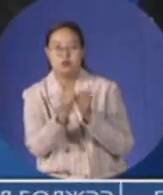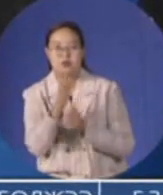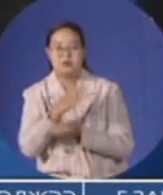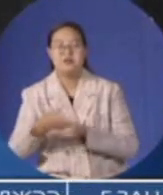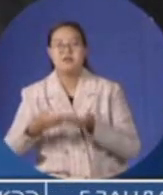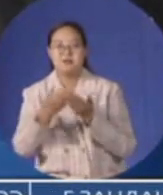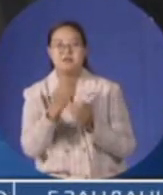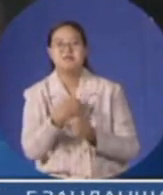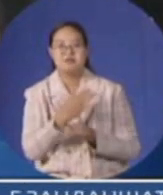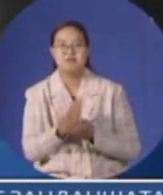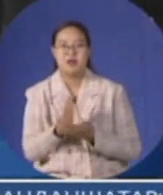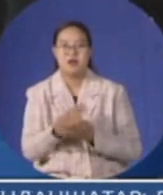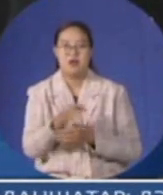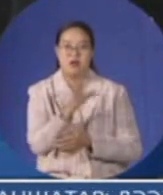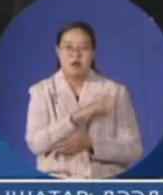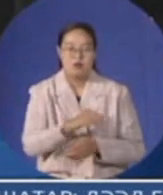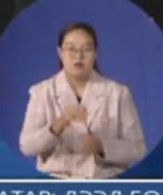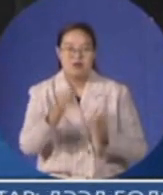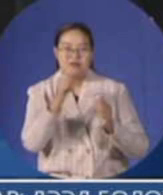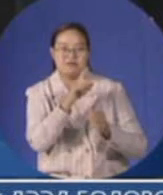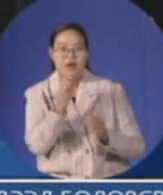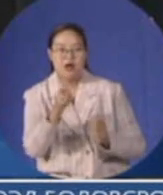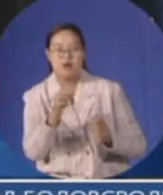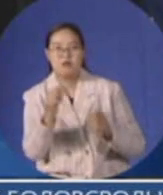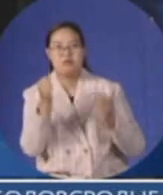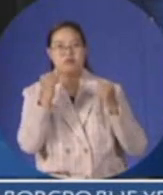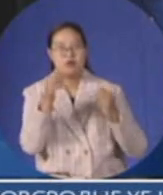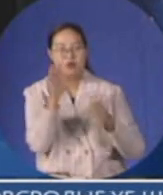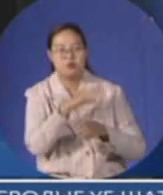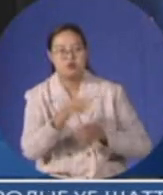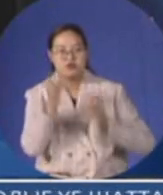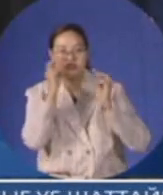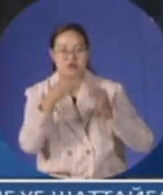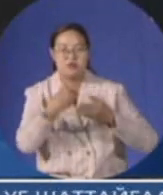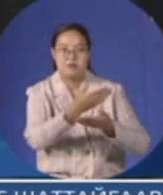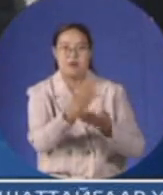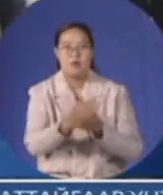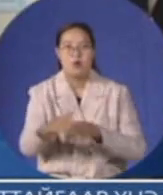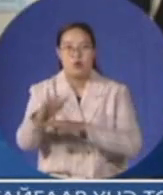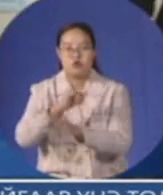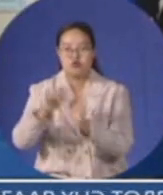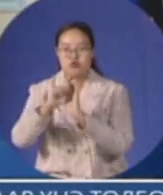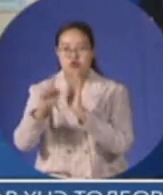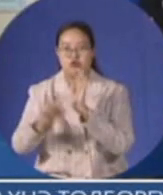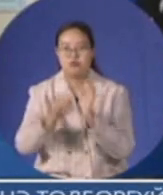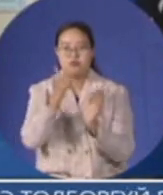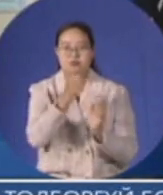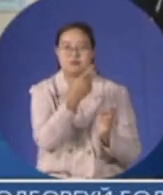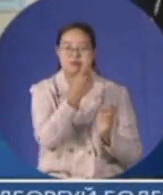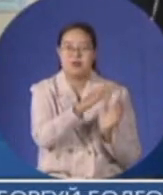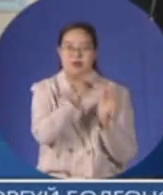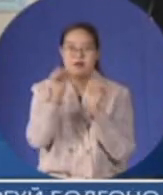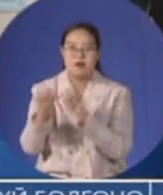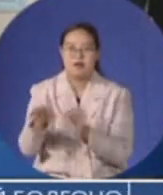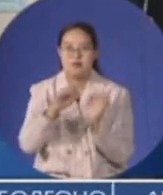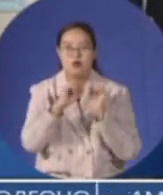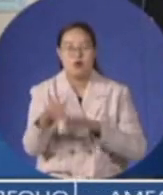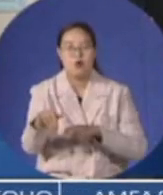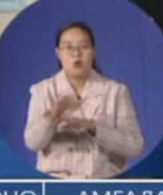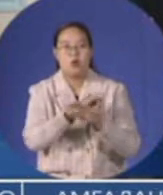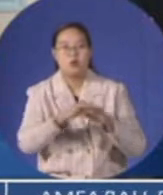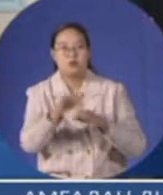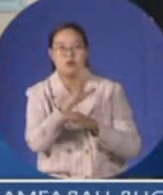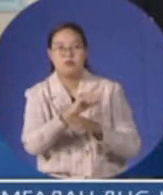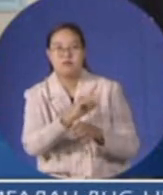Бэлтгэл сургуулилт хийх заалтыг нь шийдэж өгч байна. Улсын хэмжээний наадмын хөтөлбөрт тогтмол оруулж, улсын аврах шалгаруулах тэмцээний зохион байгуулалтад нь